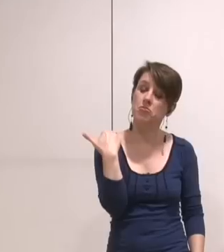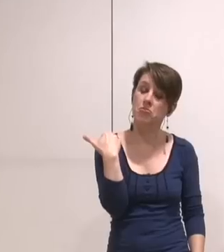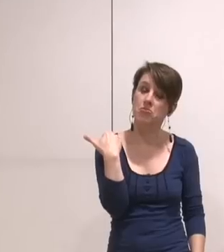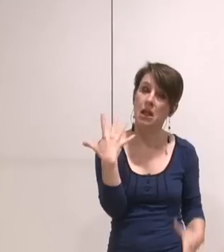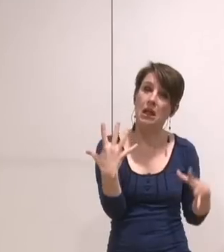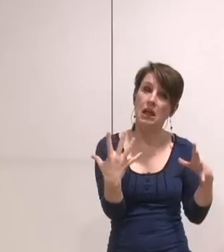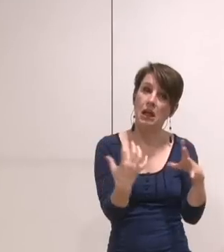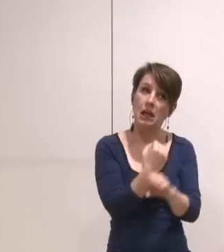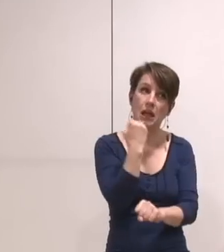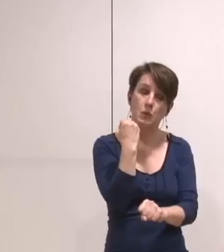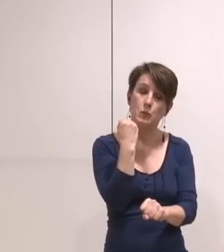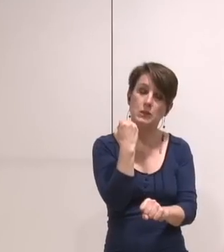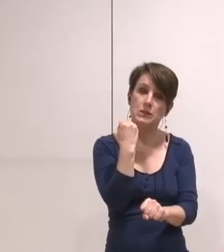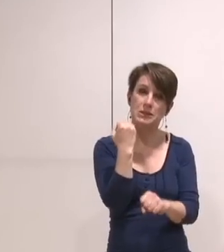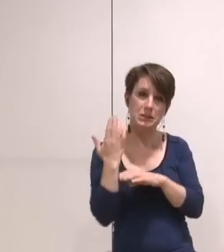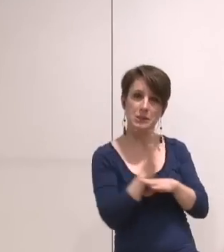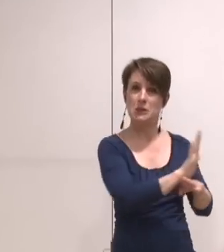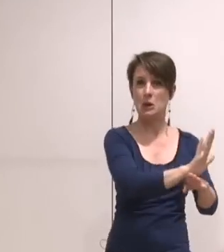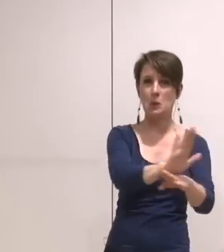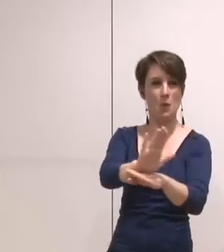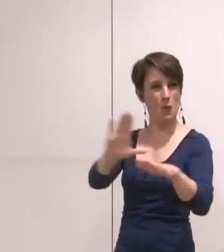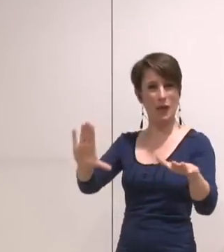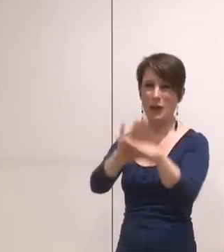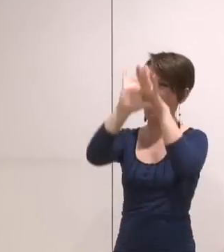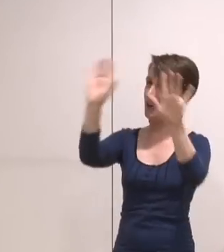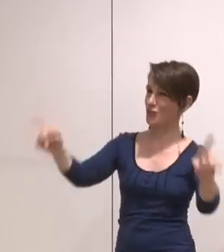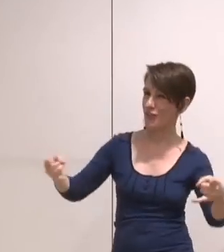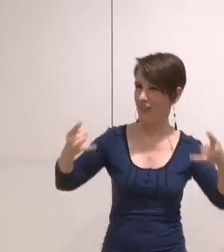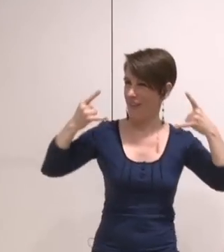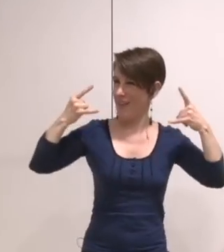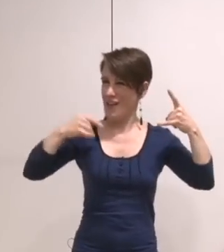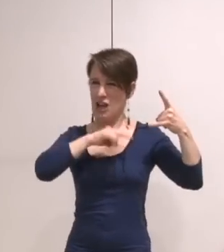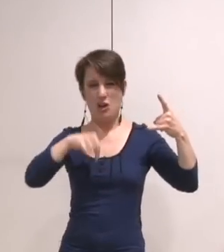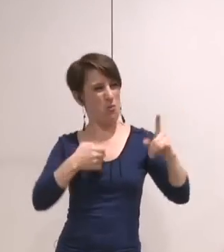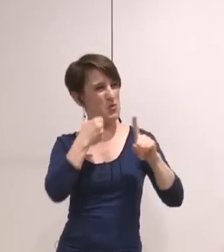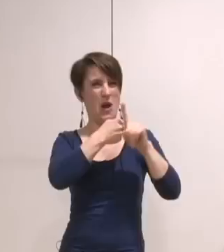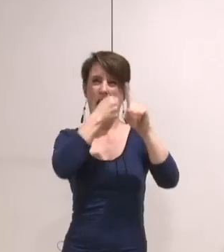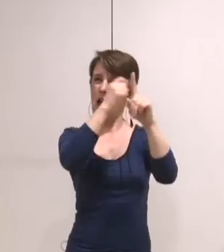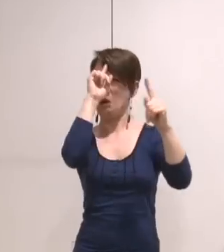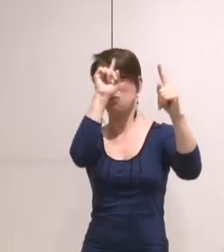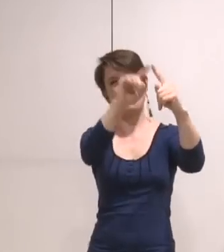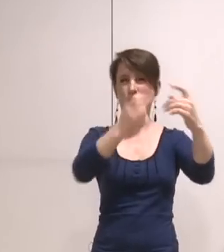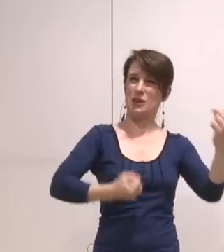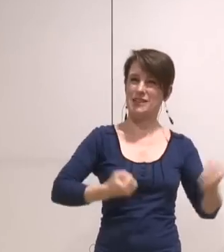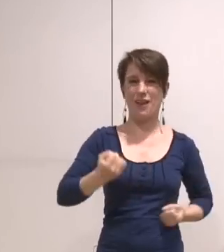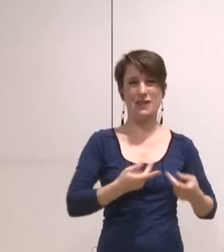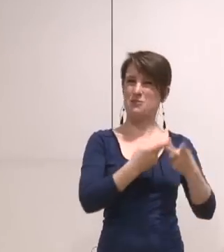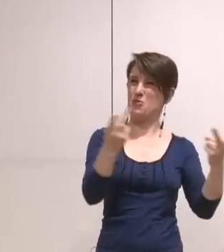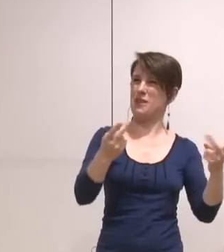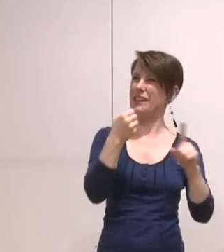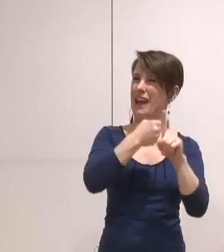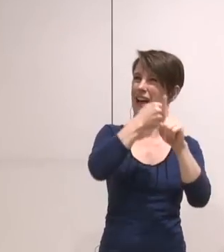être perçu comme les défenseurs du service public et ce